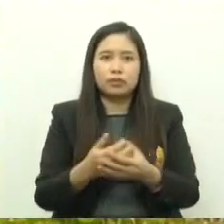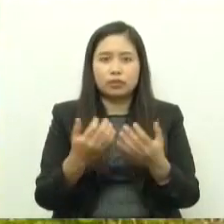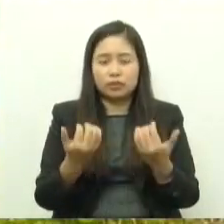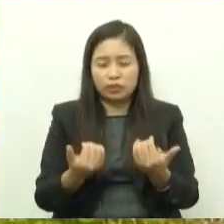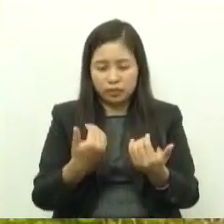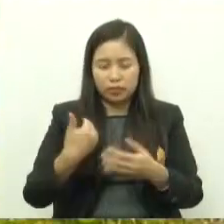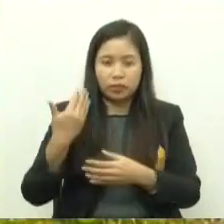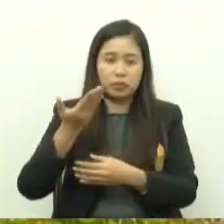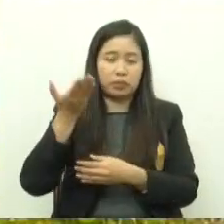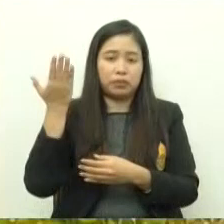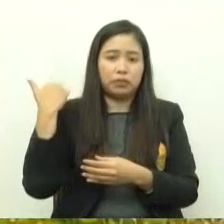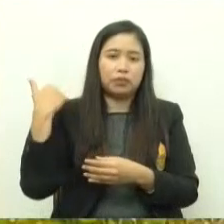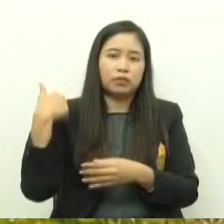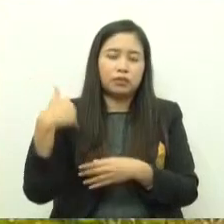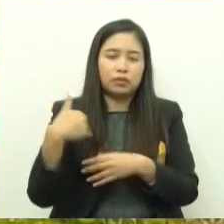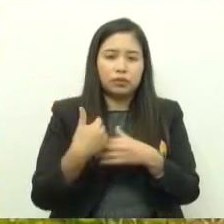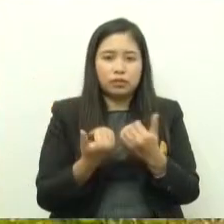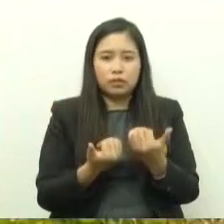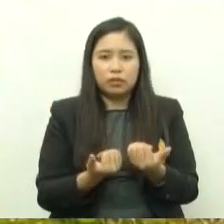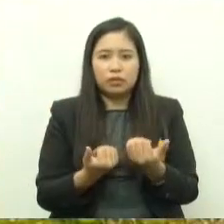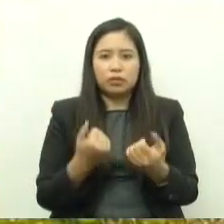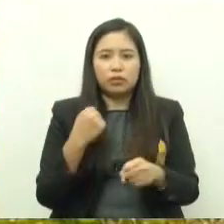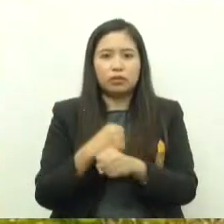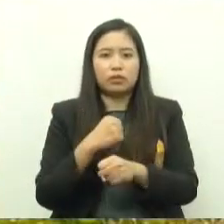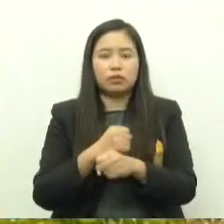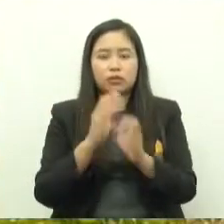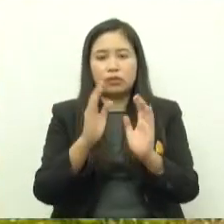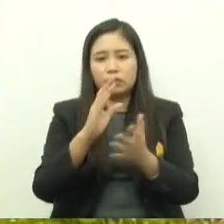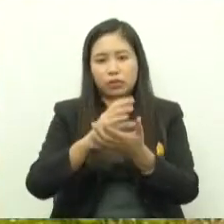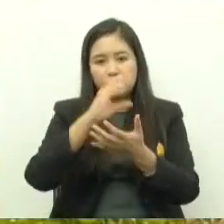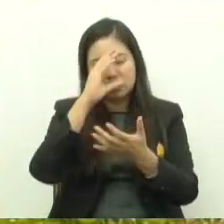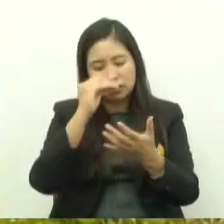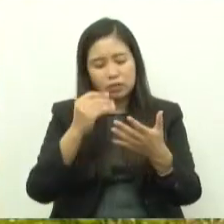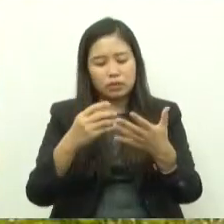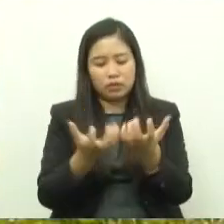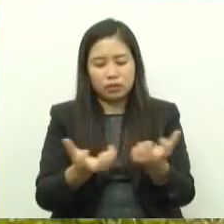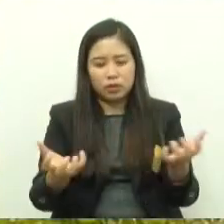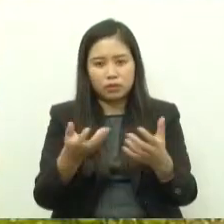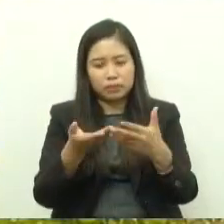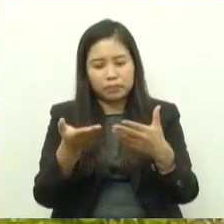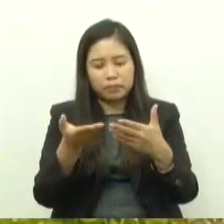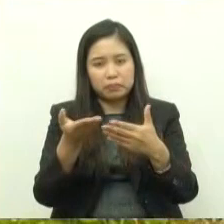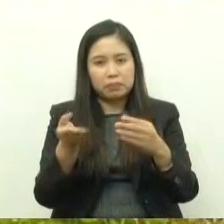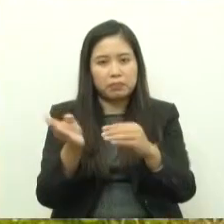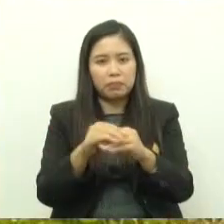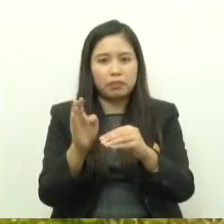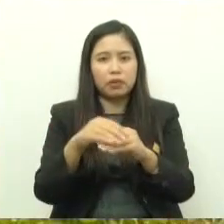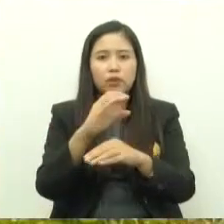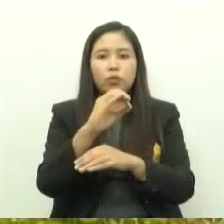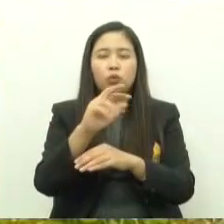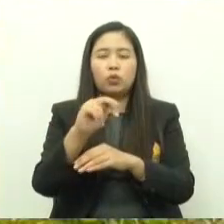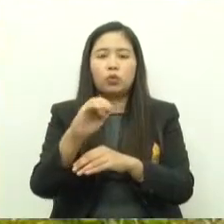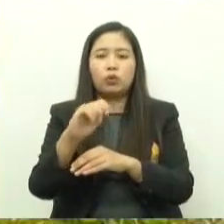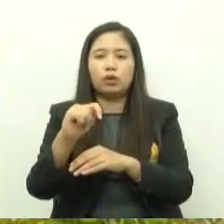ผ่านมานะคะผลสัมฤทธิ์ทางการเรียนของนักเรียนนะคะสูงขึ้นไม่ว่าจะเป็น rt NTแล้วก็ o-netค่ะ